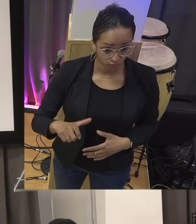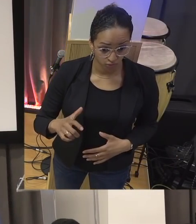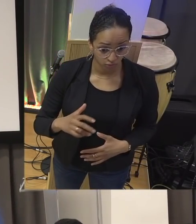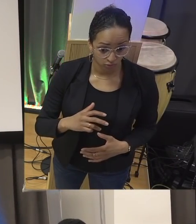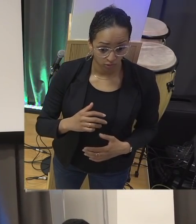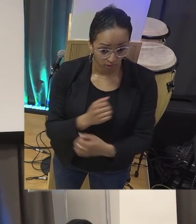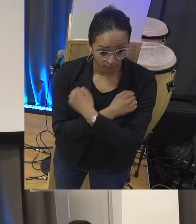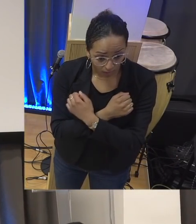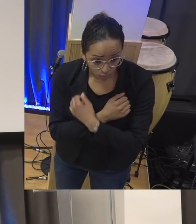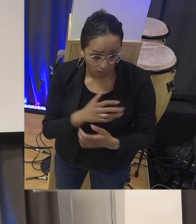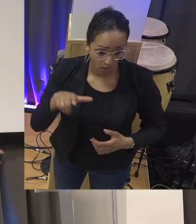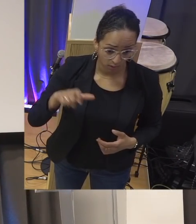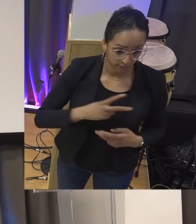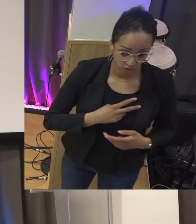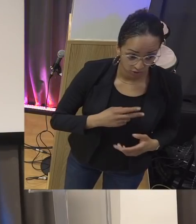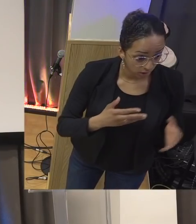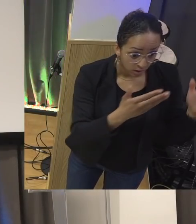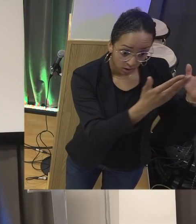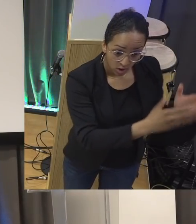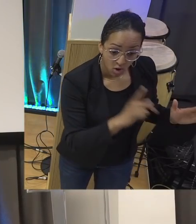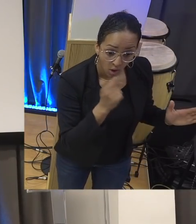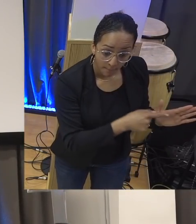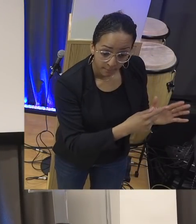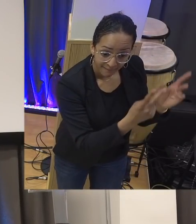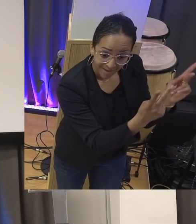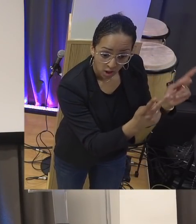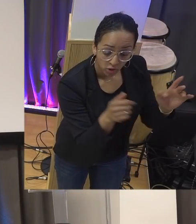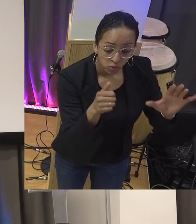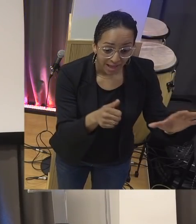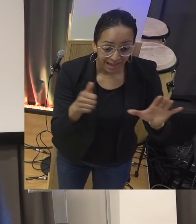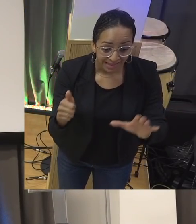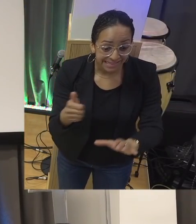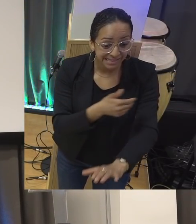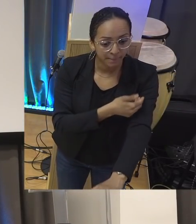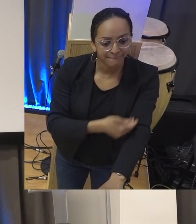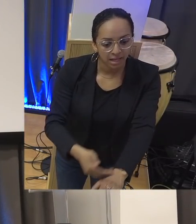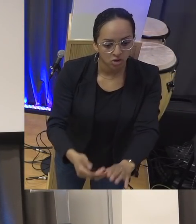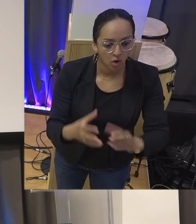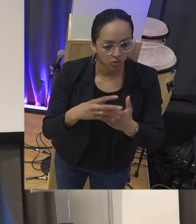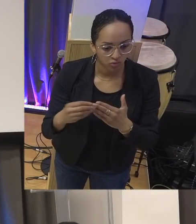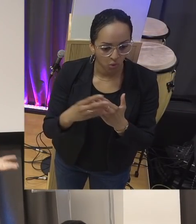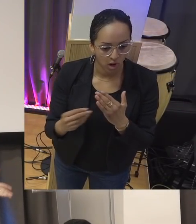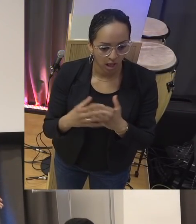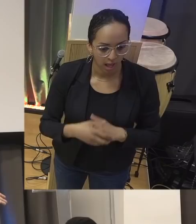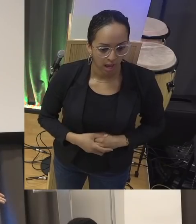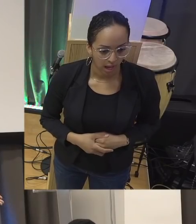armés. Et sa tête, elle vaut 66 millions de dollars. Et je dis, Saïd, Wallah, que t'es